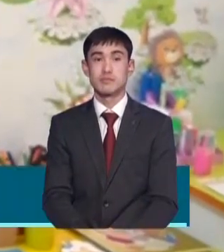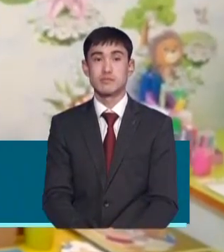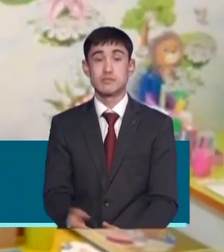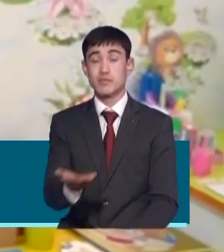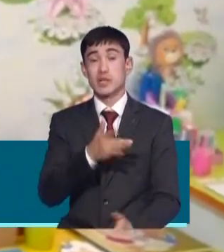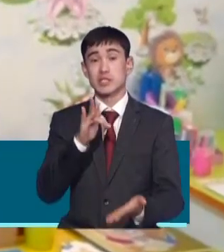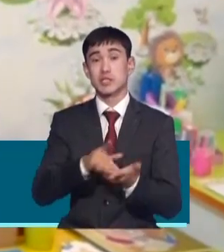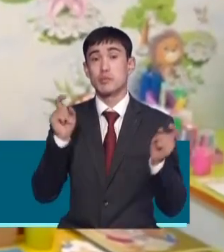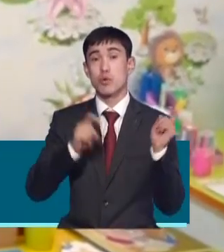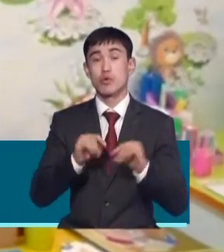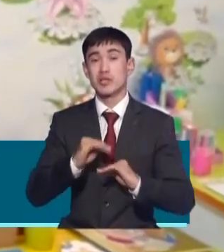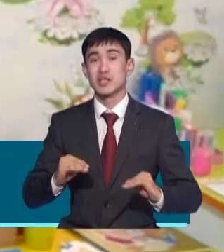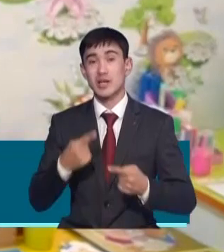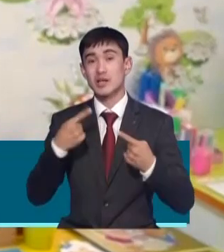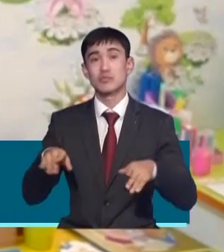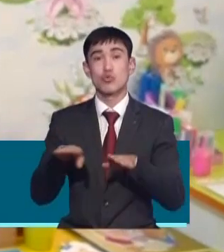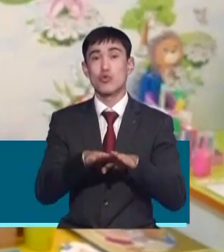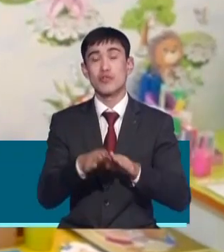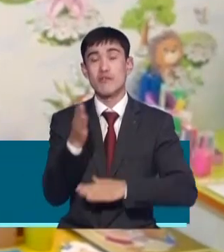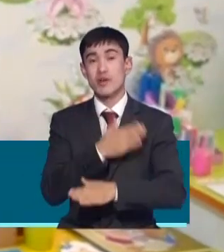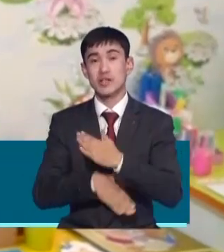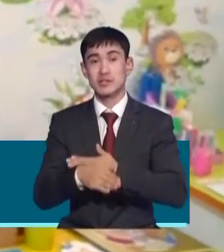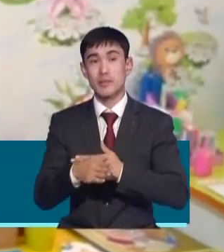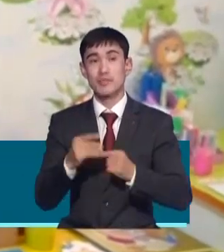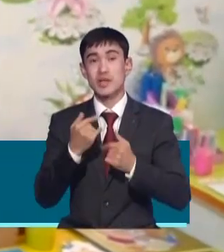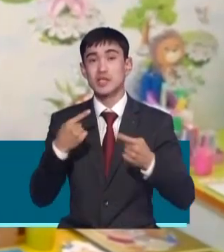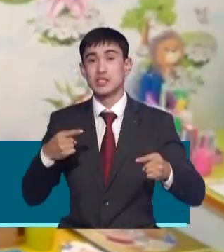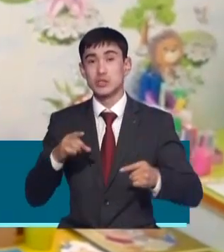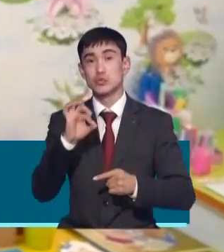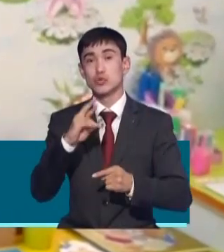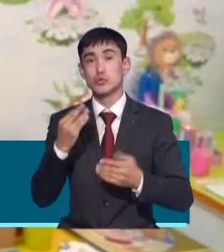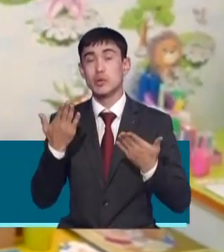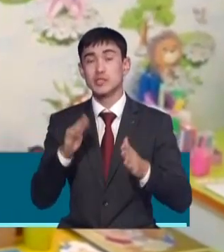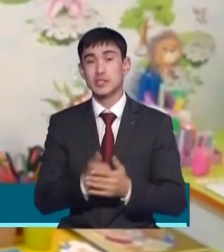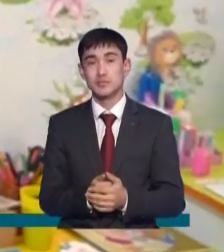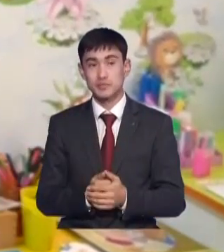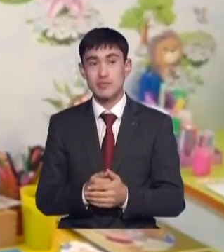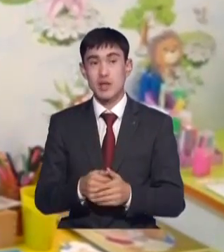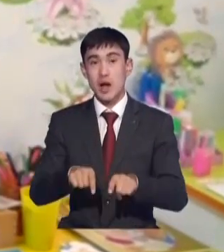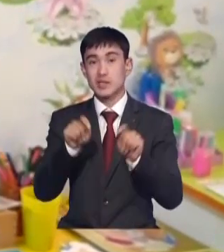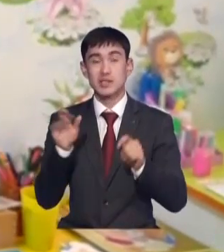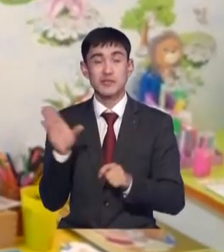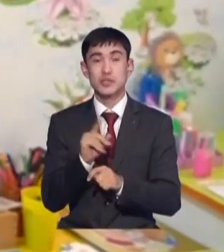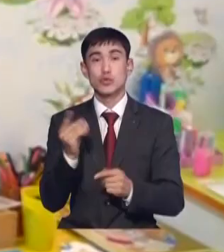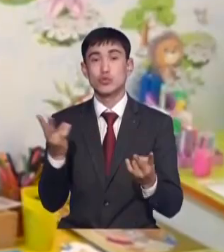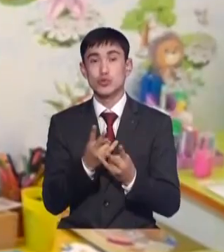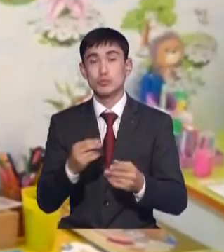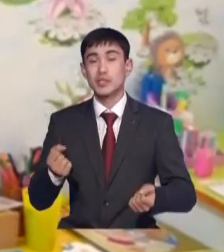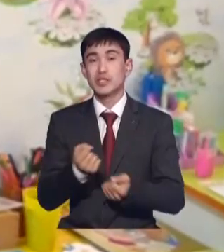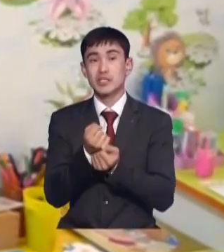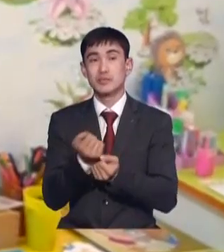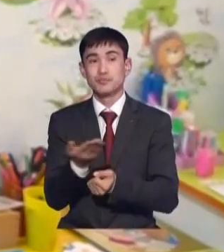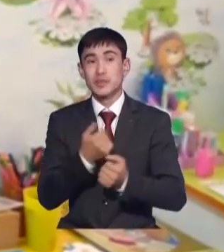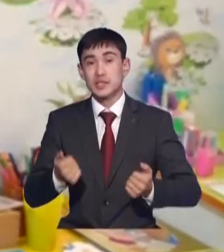В наш центр приходят дети с разными уровнями инвалидности и различным социальным происхождением. Мы открыты для всех, кто нуждается в поддержке,